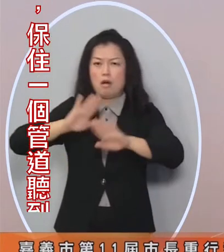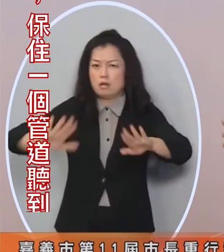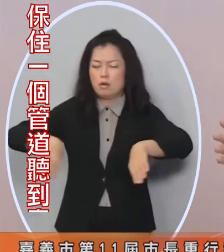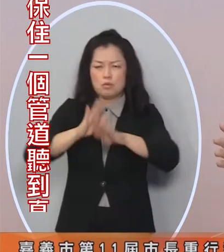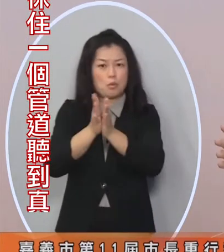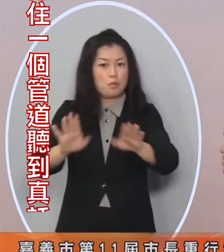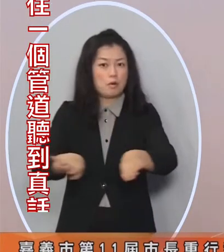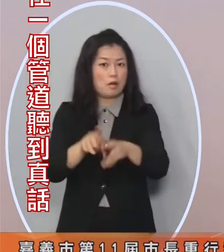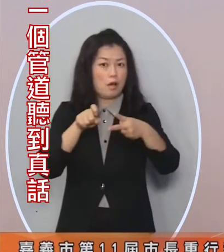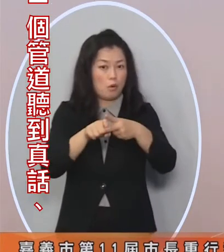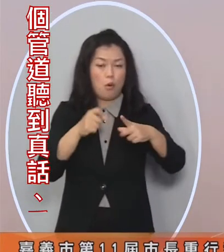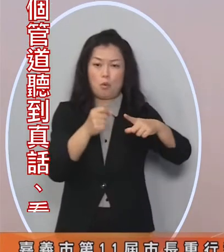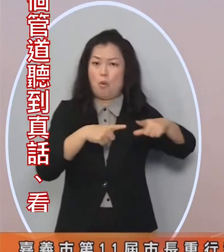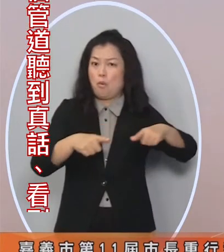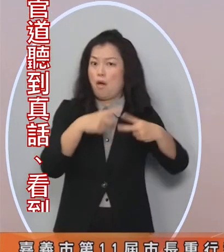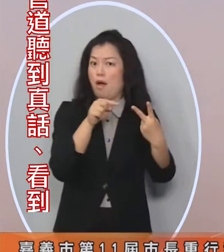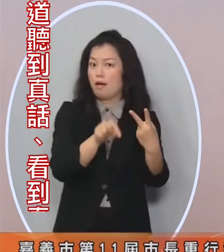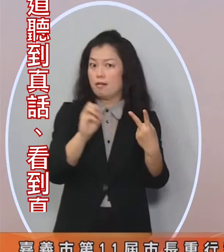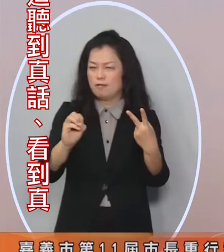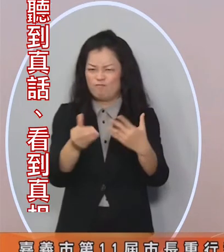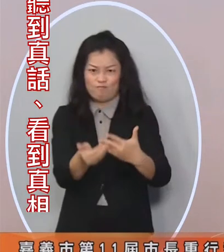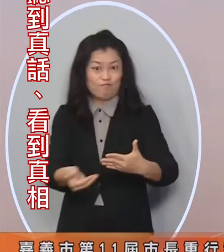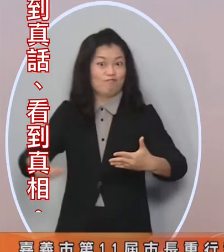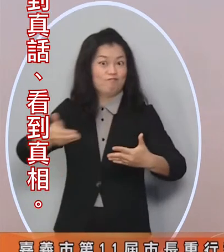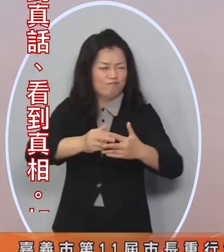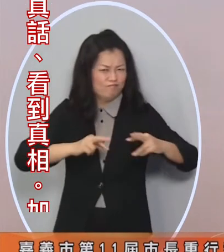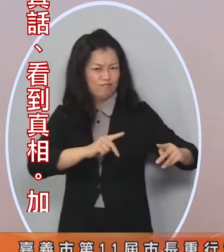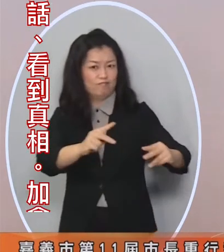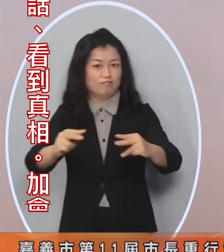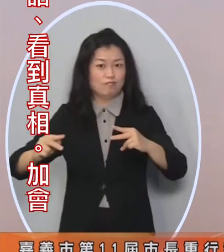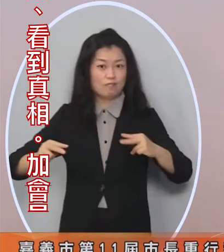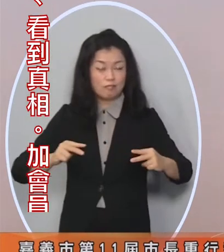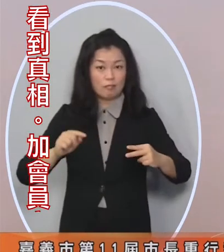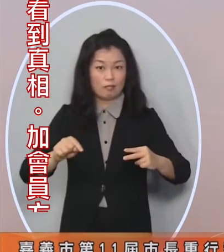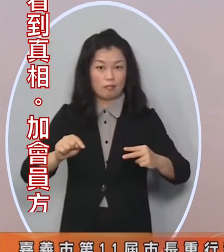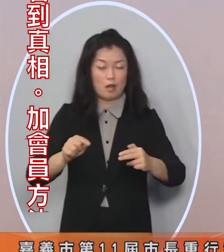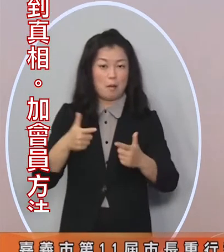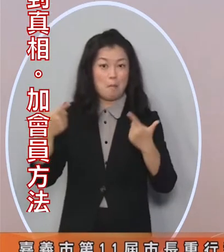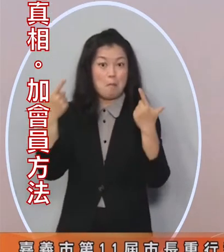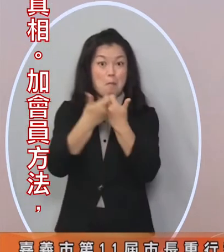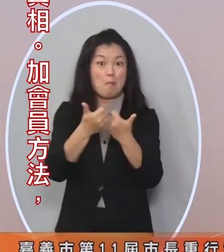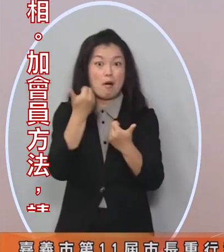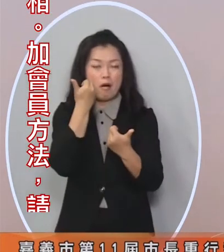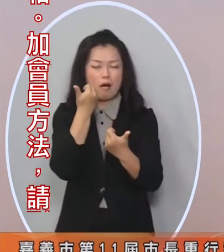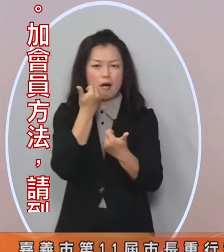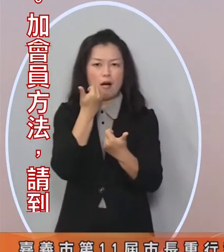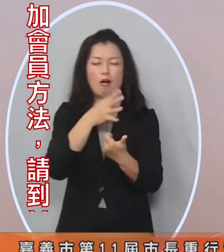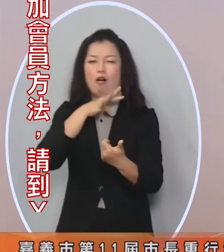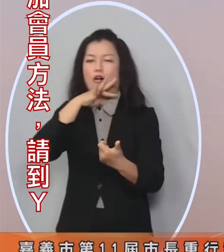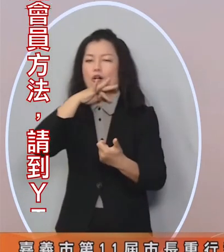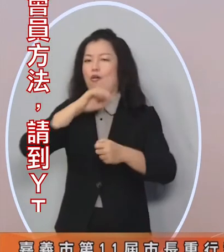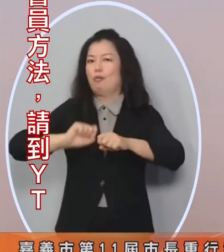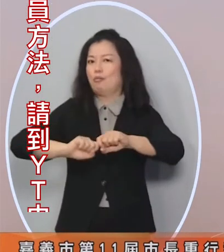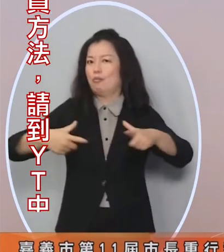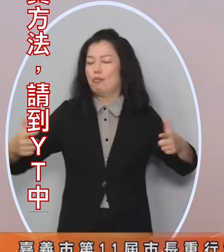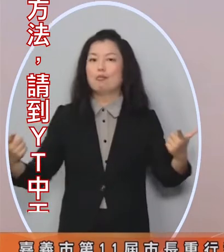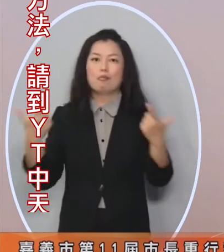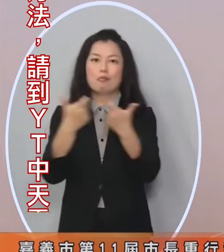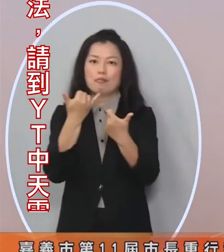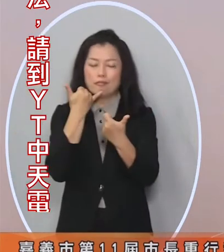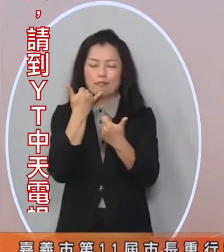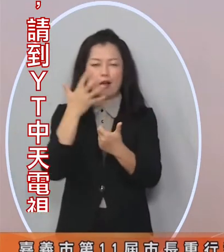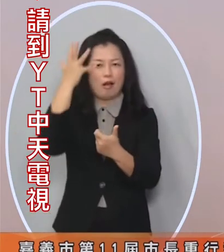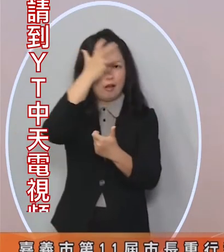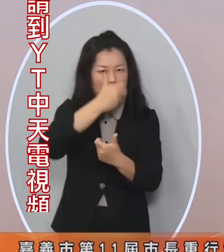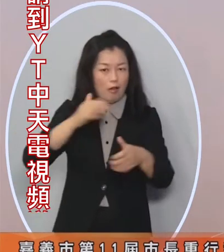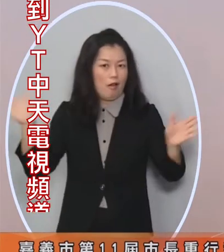公园 2.0， 我们再升级，打造一个可以全龄所有孩子有特色的公园，大家